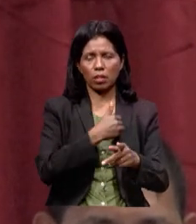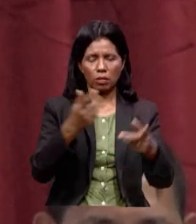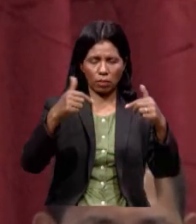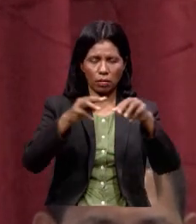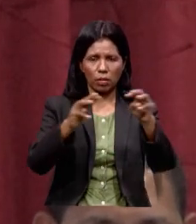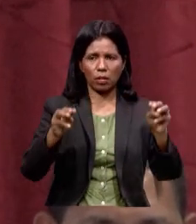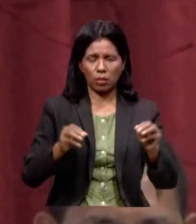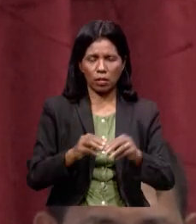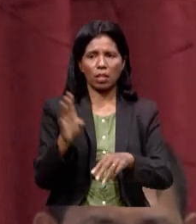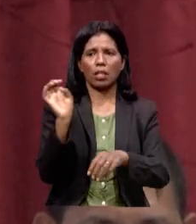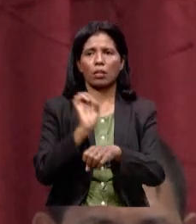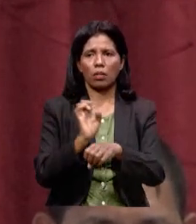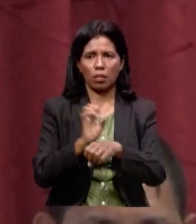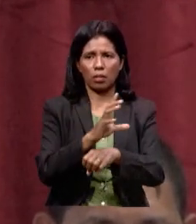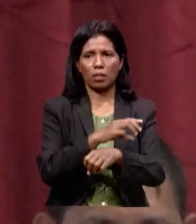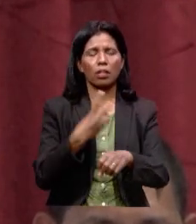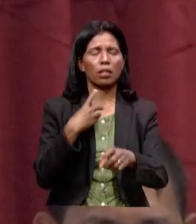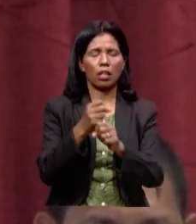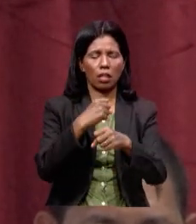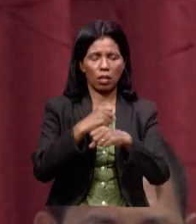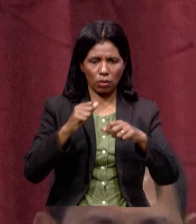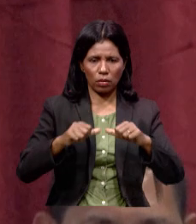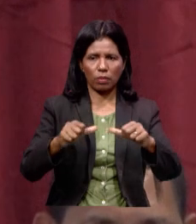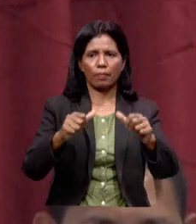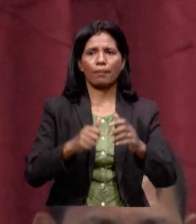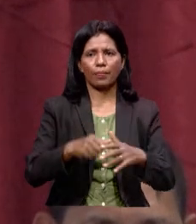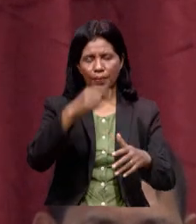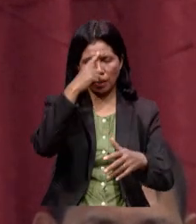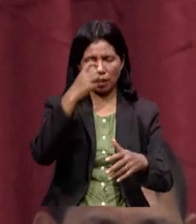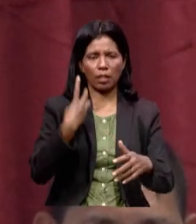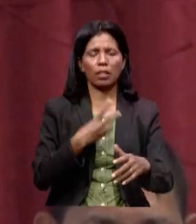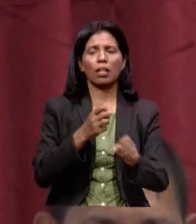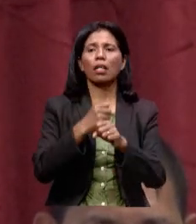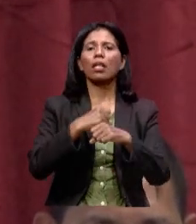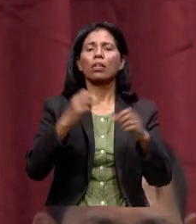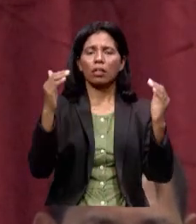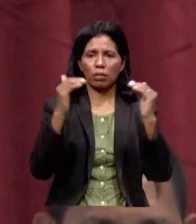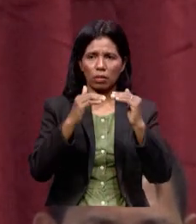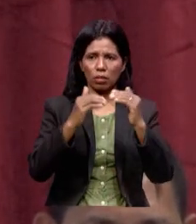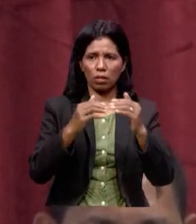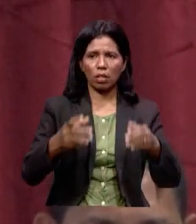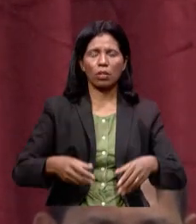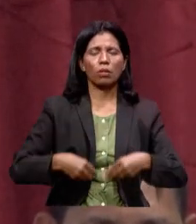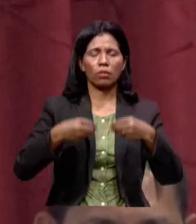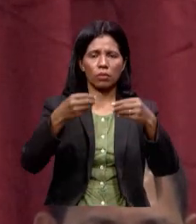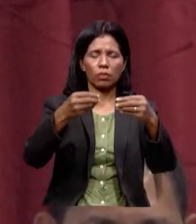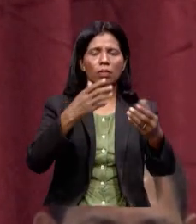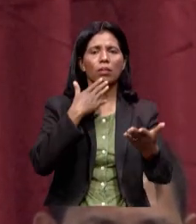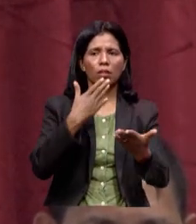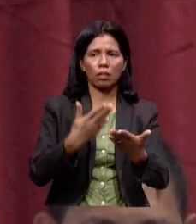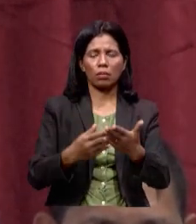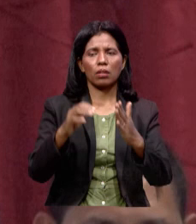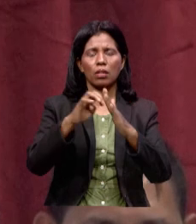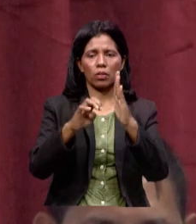part ekonomi Kamar Komersi takar Komersi dah kono tanem eta kalau konferensi atau folizit imidade ba